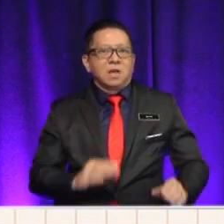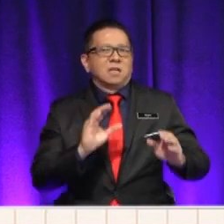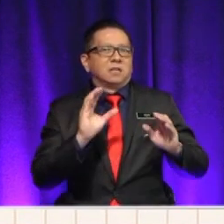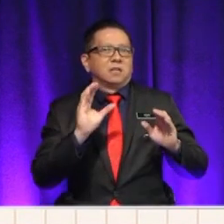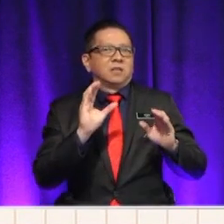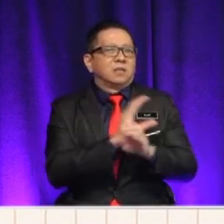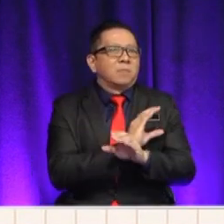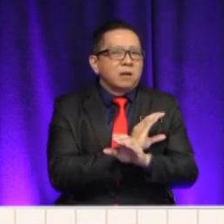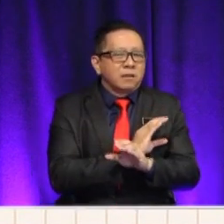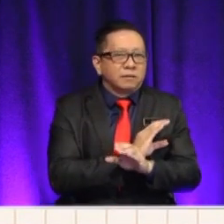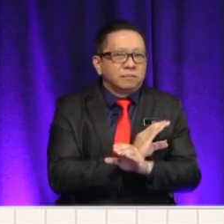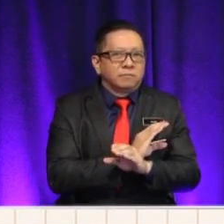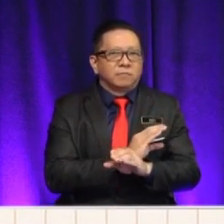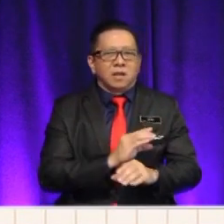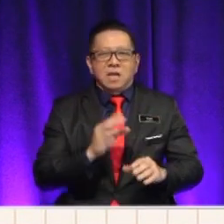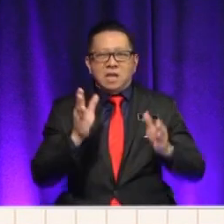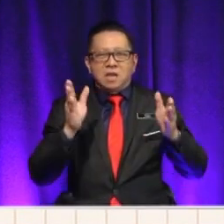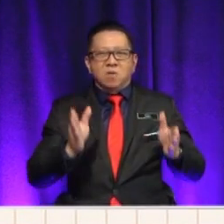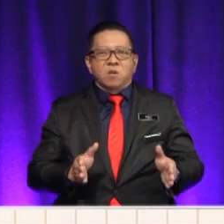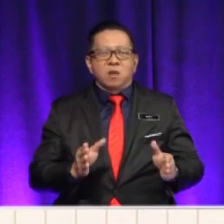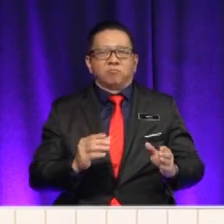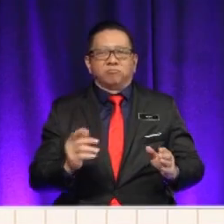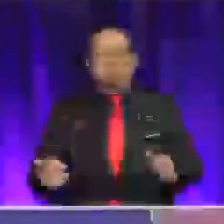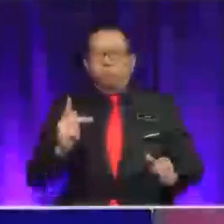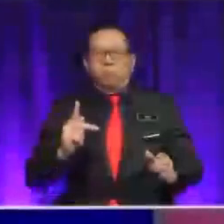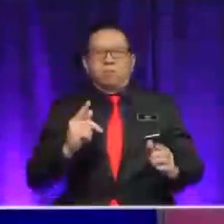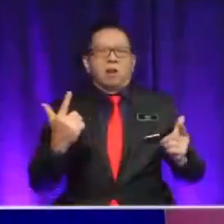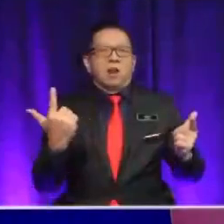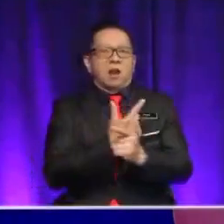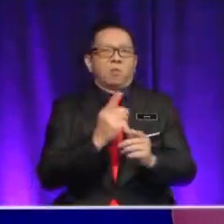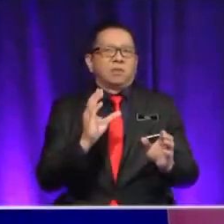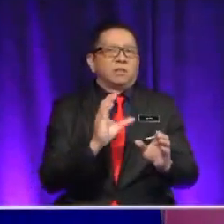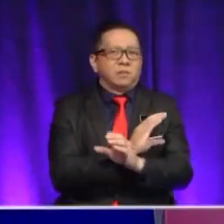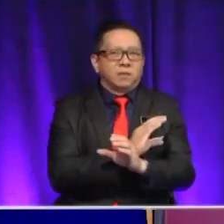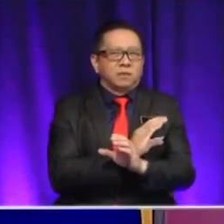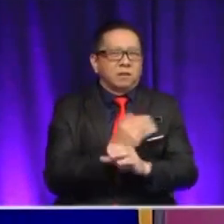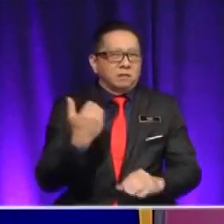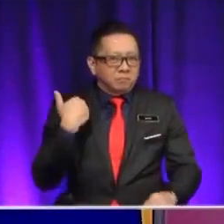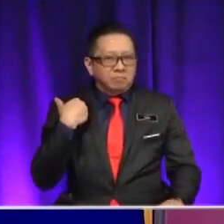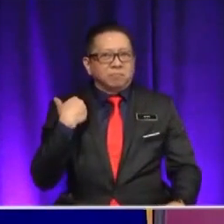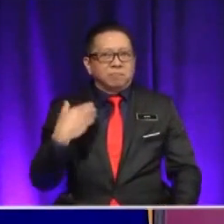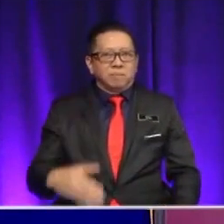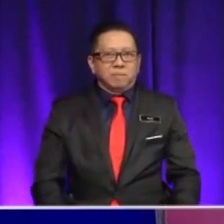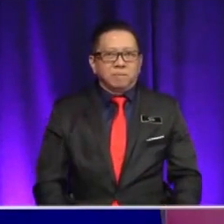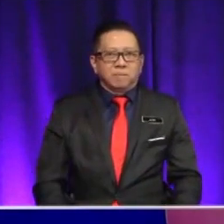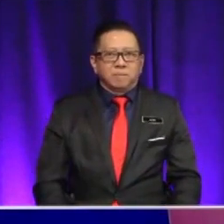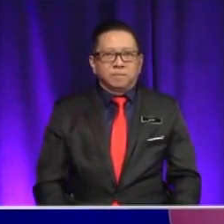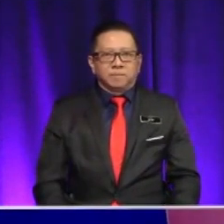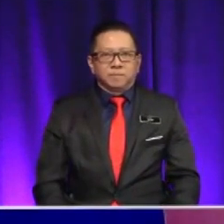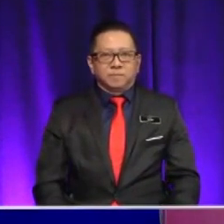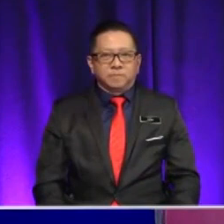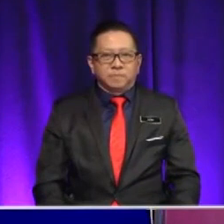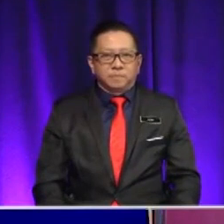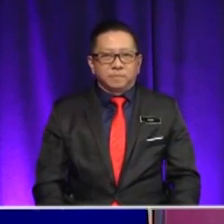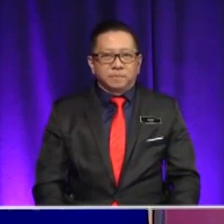yang sentiasa kuat menerima cabaran? Ada tak? Silakan. Boleh buka. Okey, Kasih